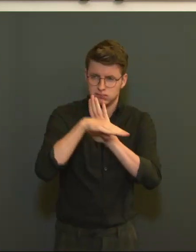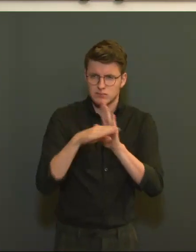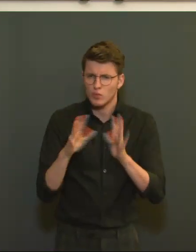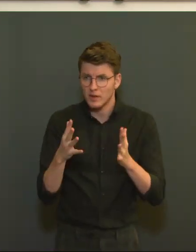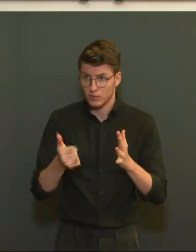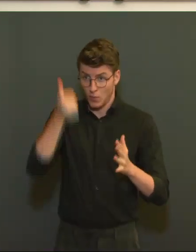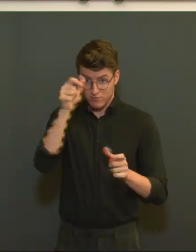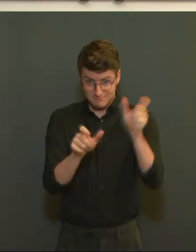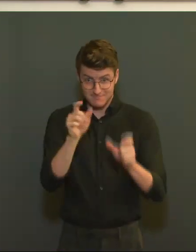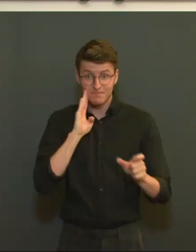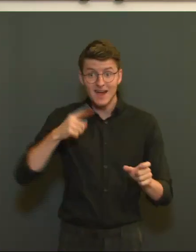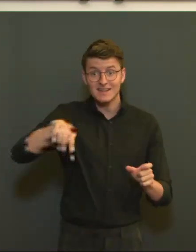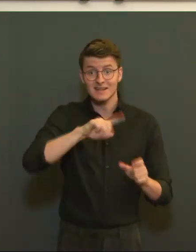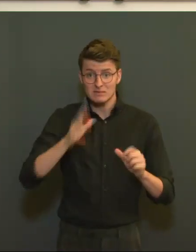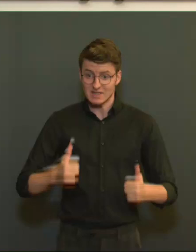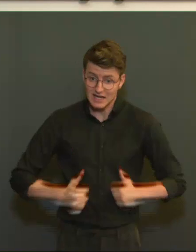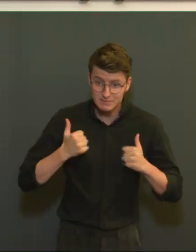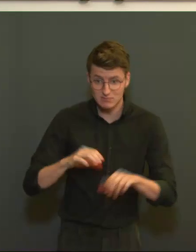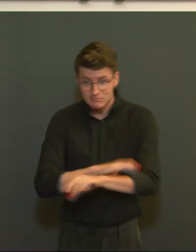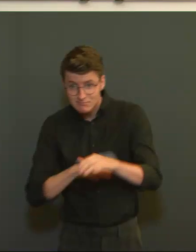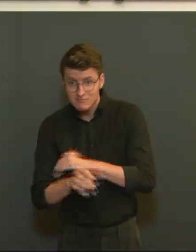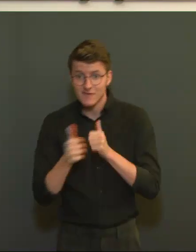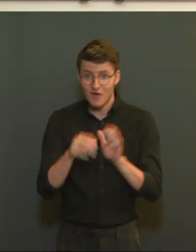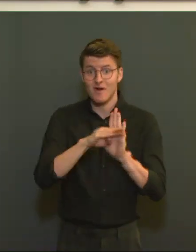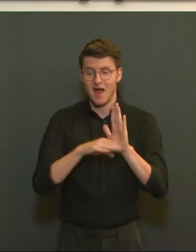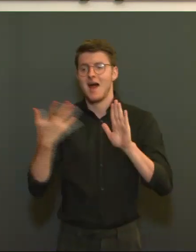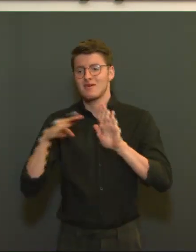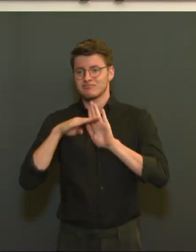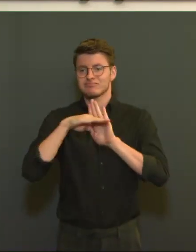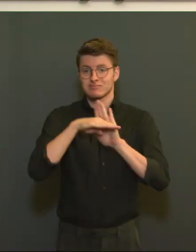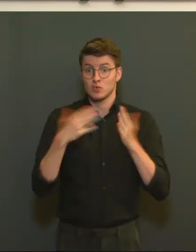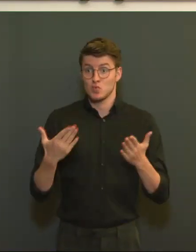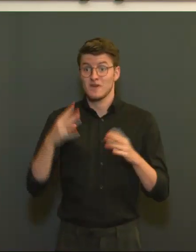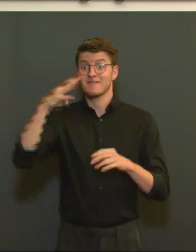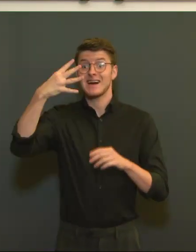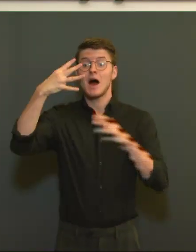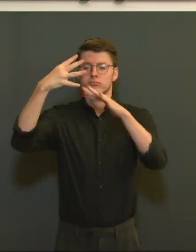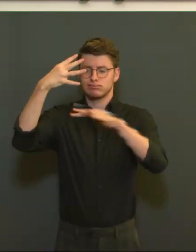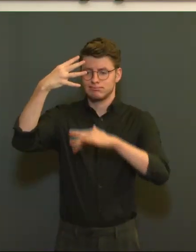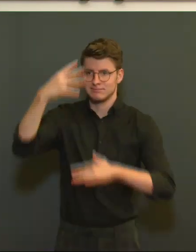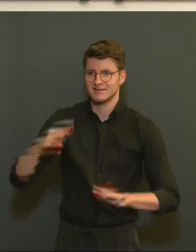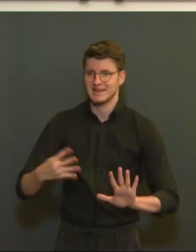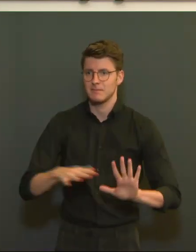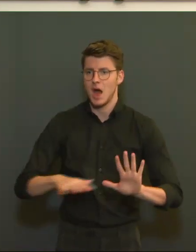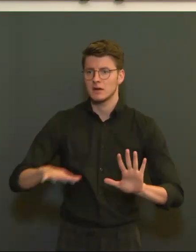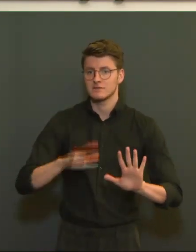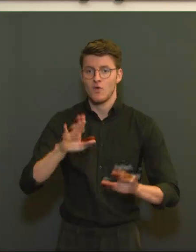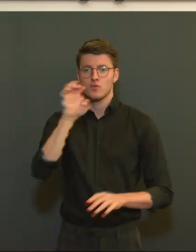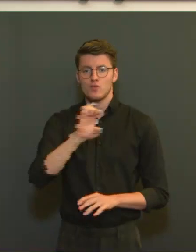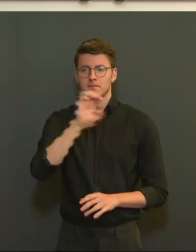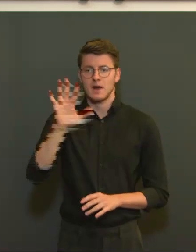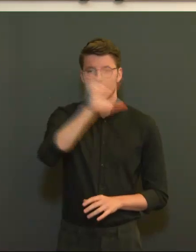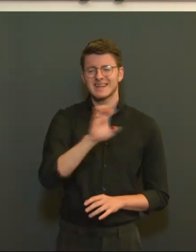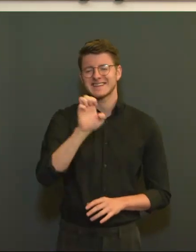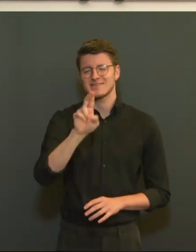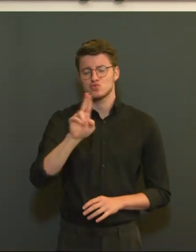Belgen. Ondertussen bevinden we ons op plaats 9 binnen de EU, wat de besmettingsgraad betreft. En